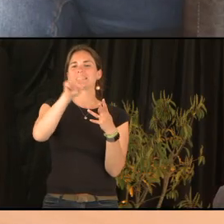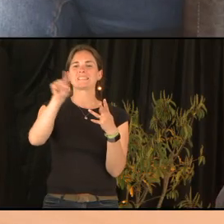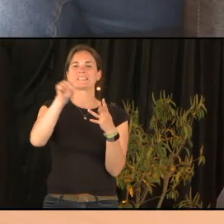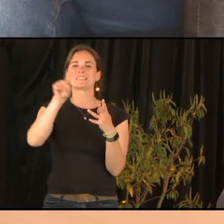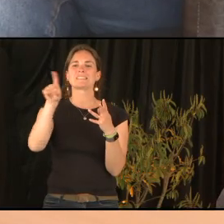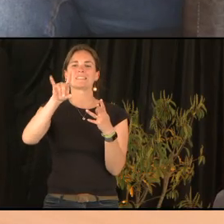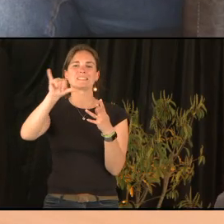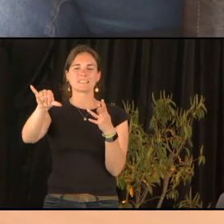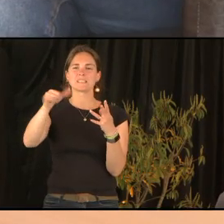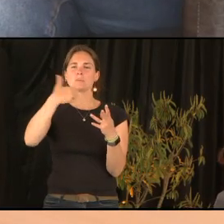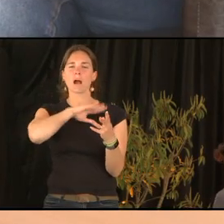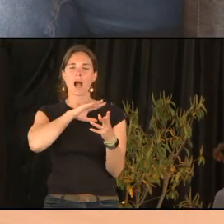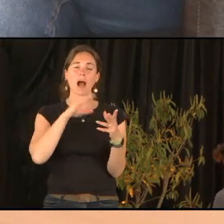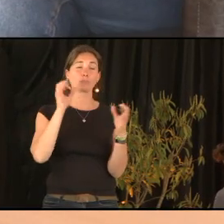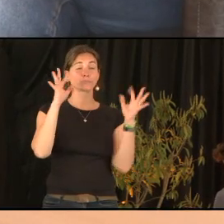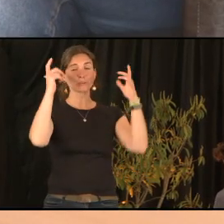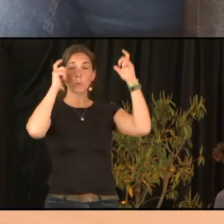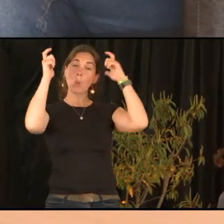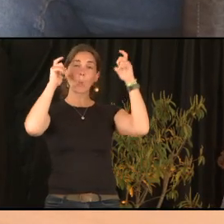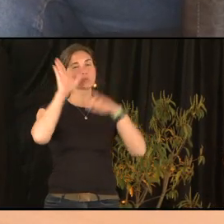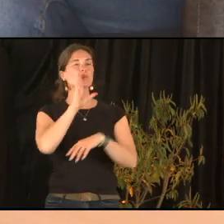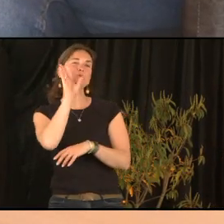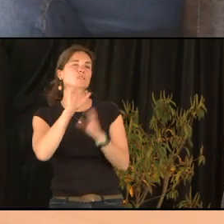Grizzly, plus pour le côté gros nounours gentil que.